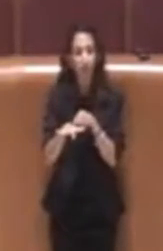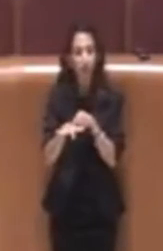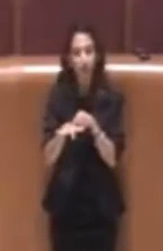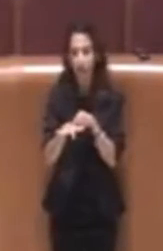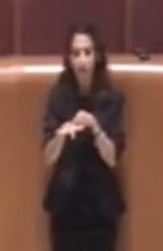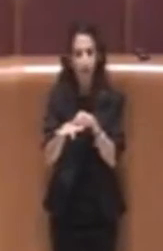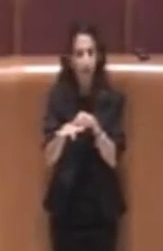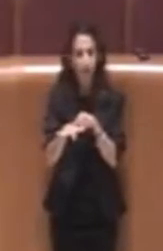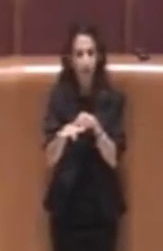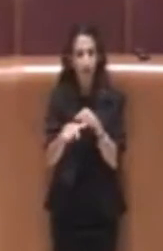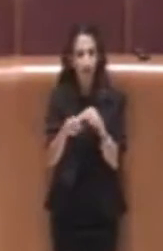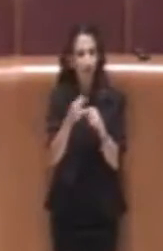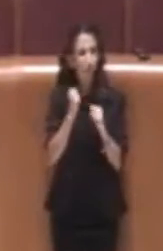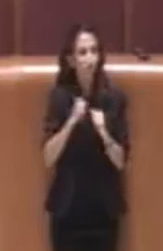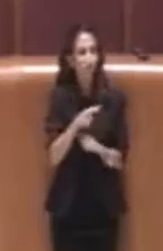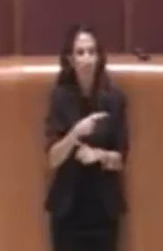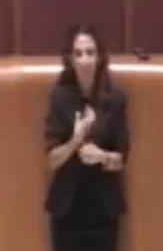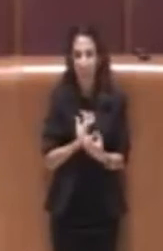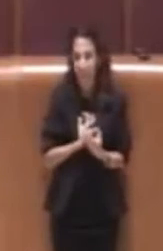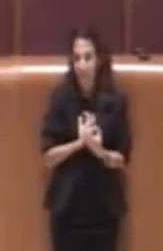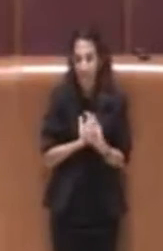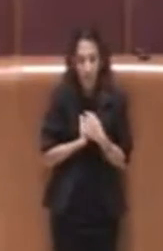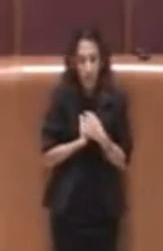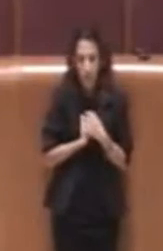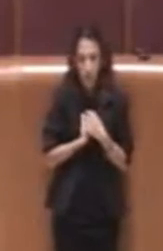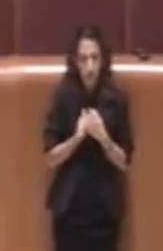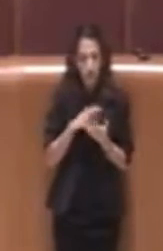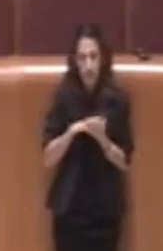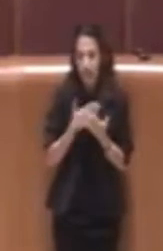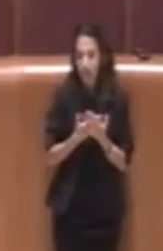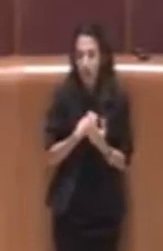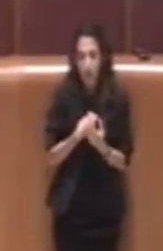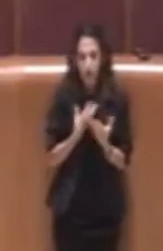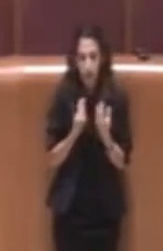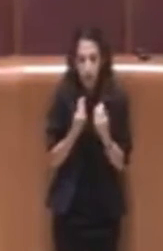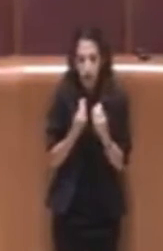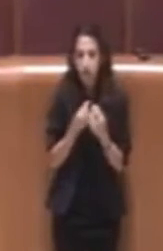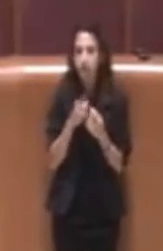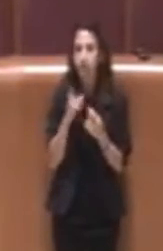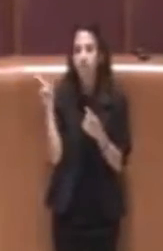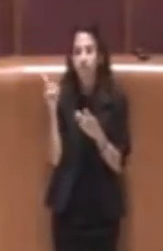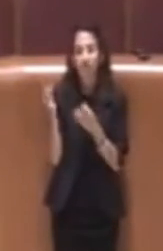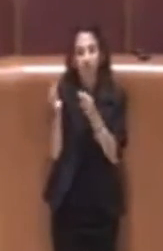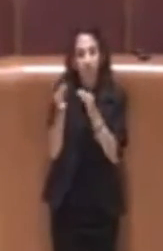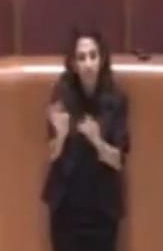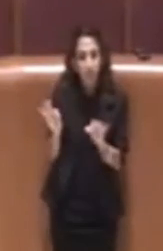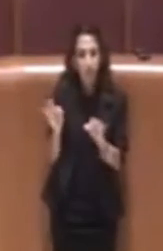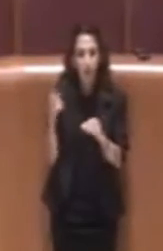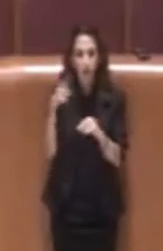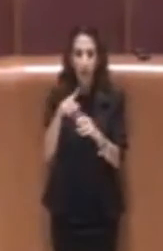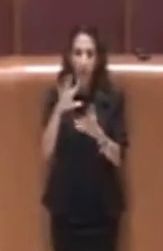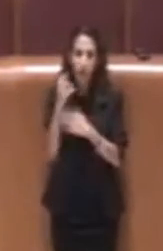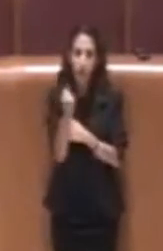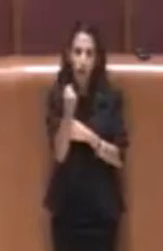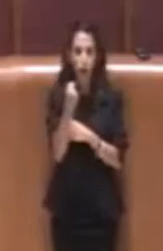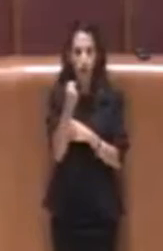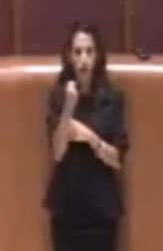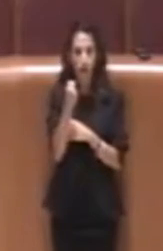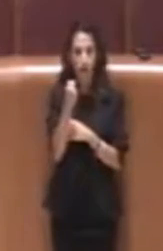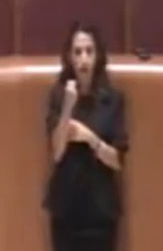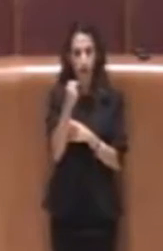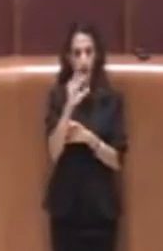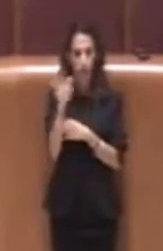è a cuore ai cittadini e lei si è appunto messa a disposizione per trovare una